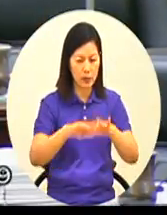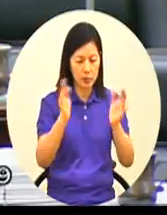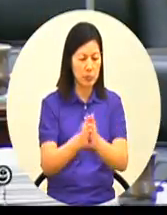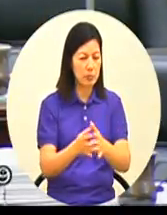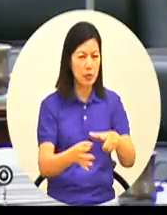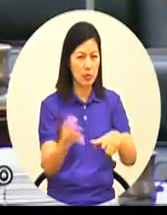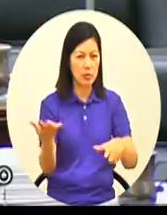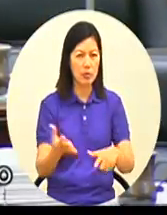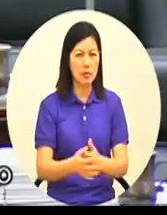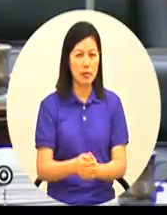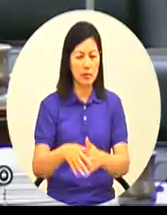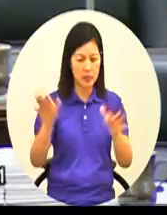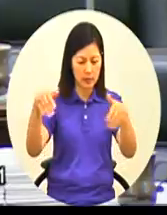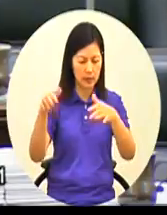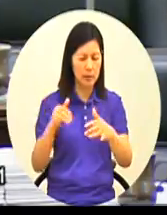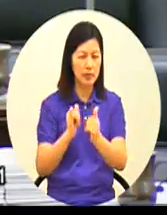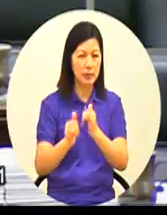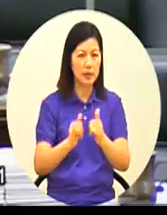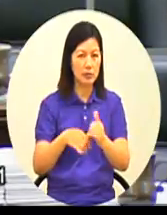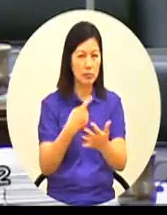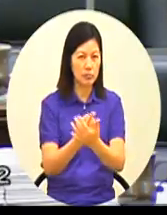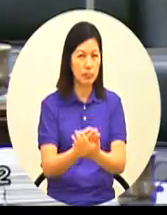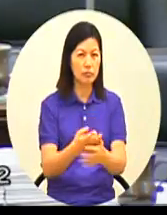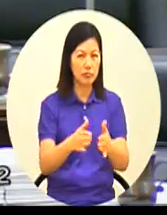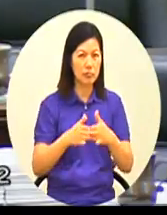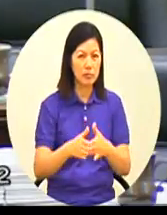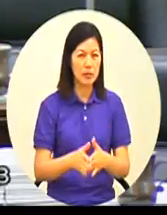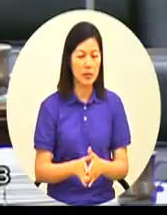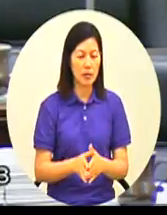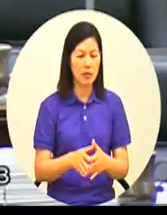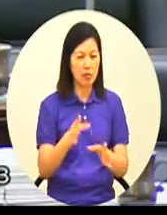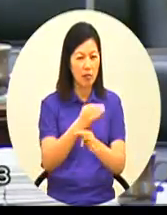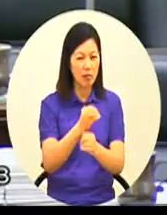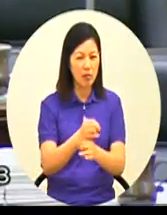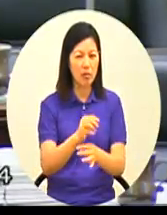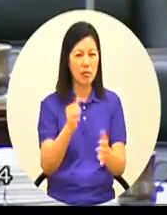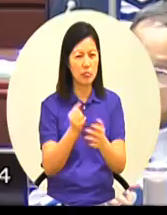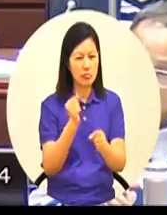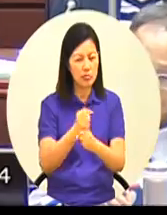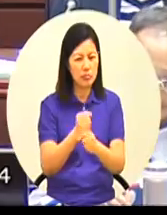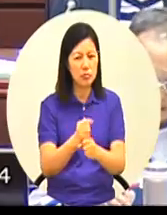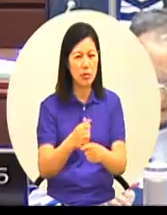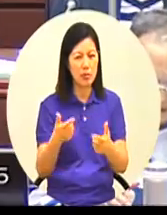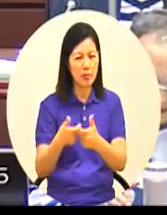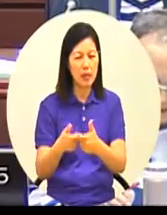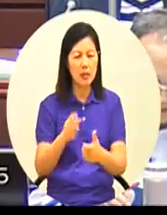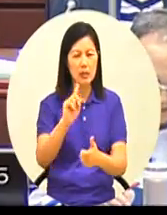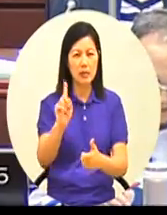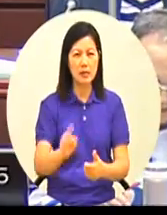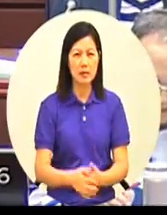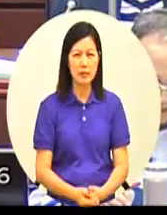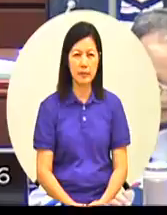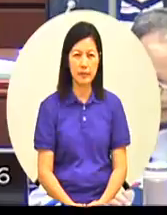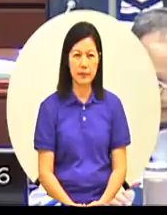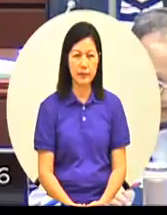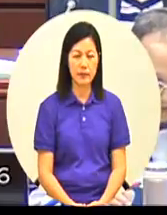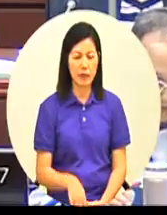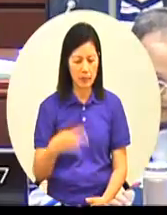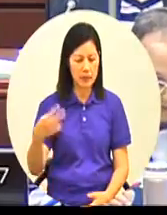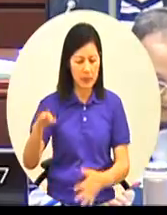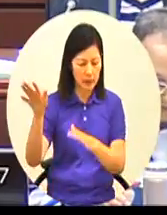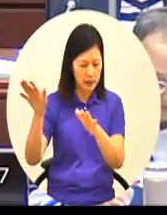后邀请人民来参加嘛，有没有这样子的？什么时候可以做这样的东西啊？ 这个我们会请同仁来研究。